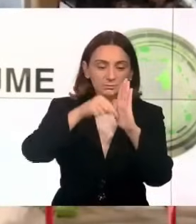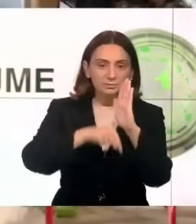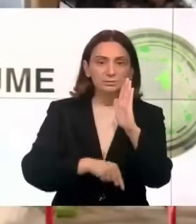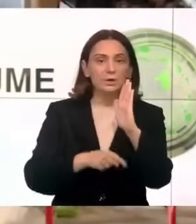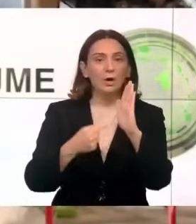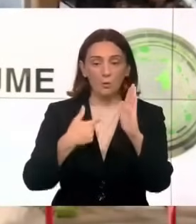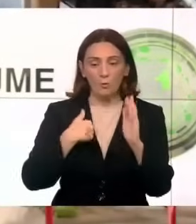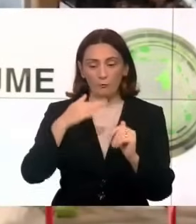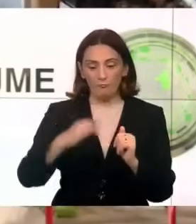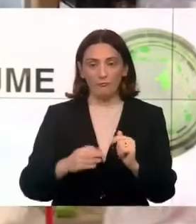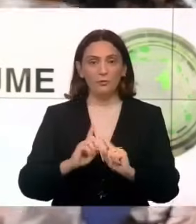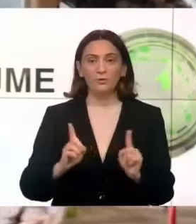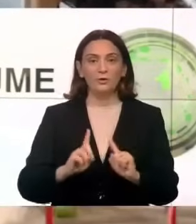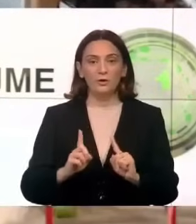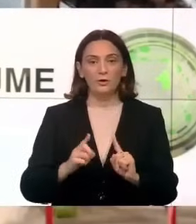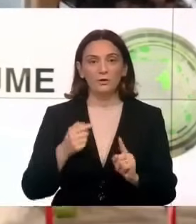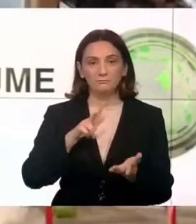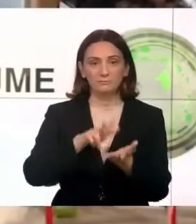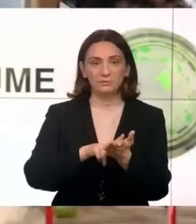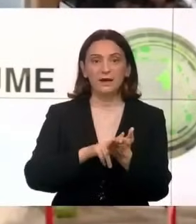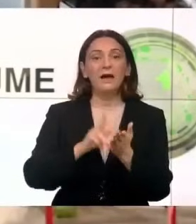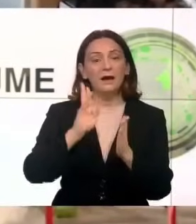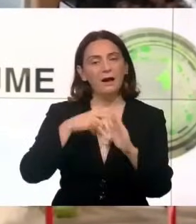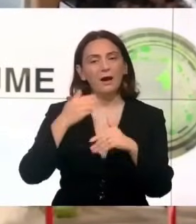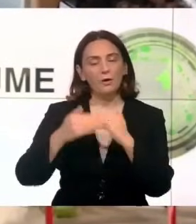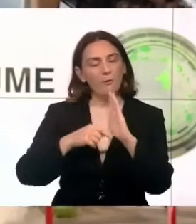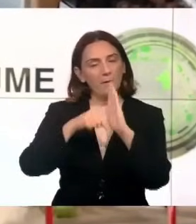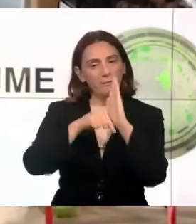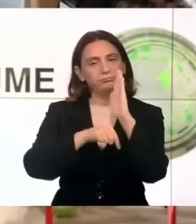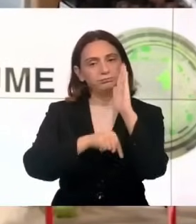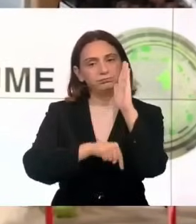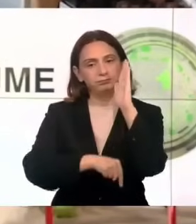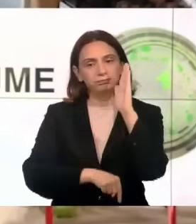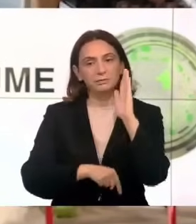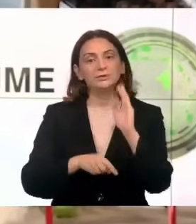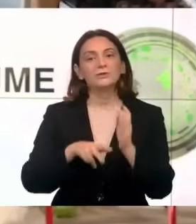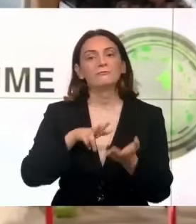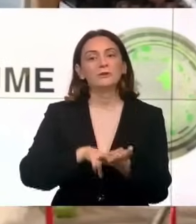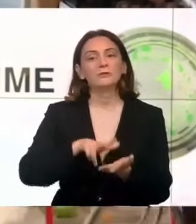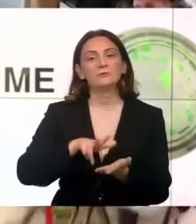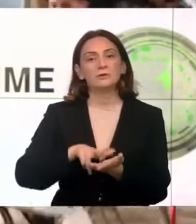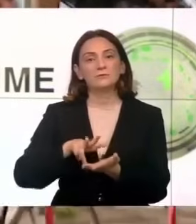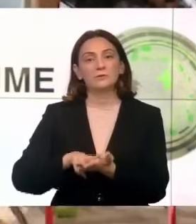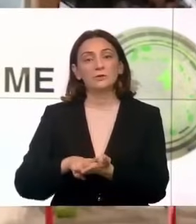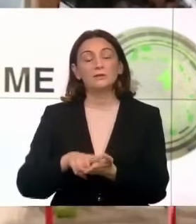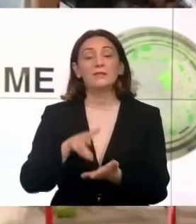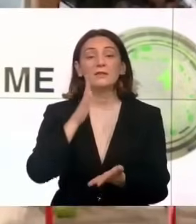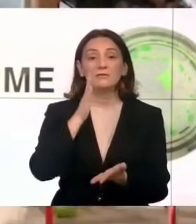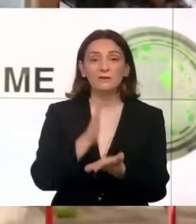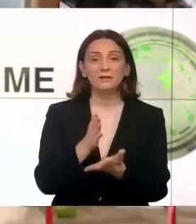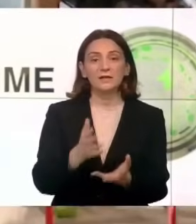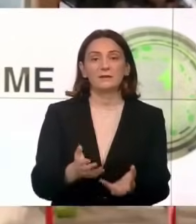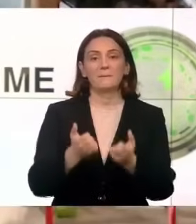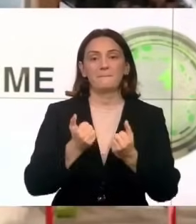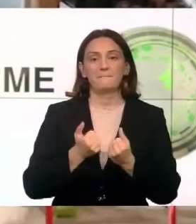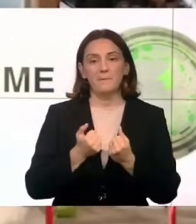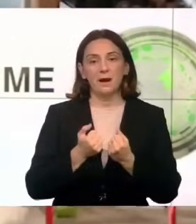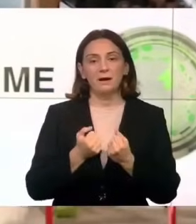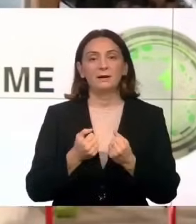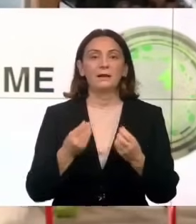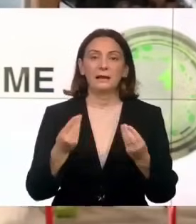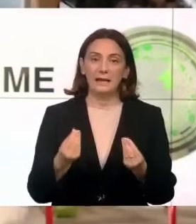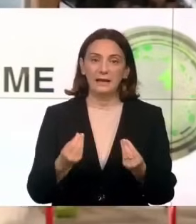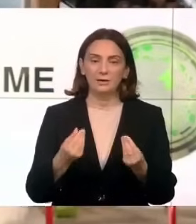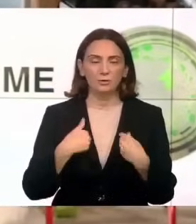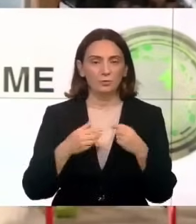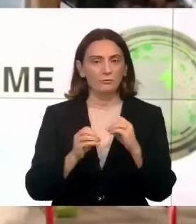shkak të orëve të zgjatura të këtij gjykimi, teksa kujtoi se në shkallën e parë Lefter Koka u konsiderua fajtor vetëm për dy vepra penale, për